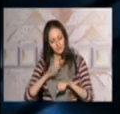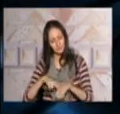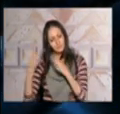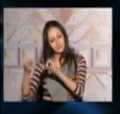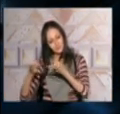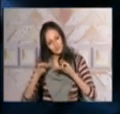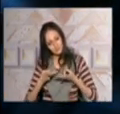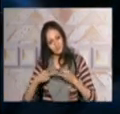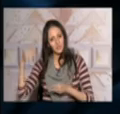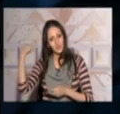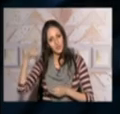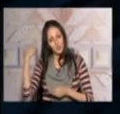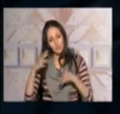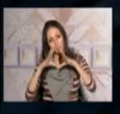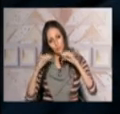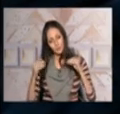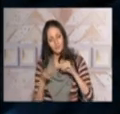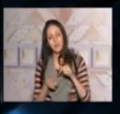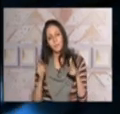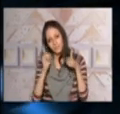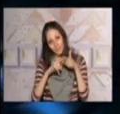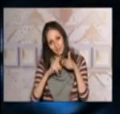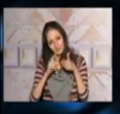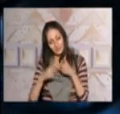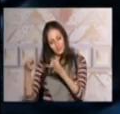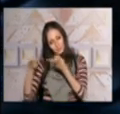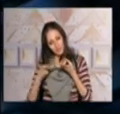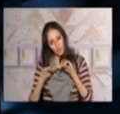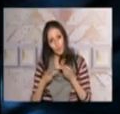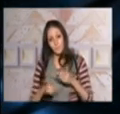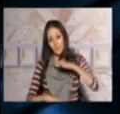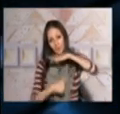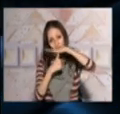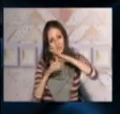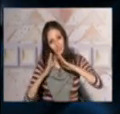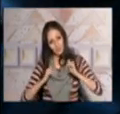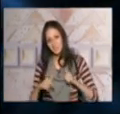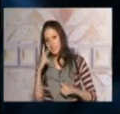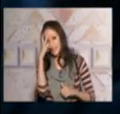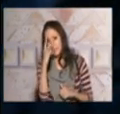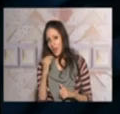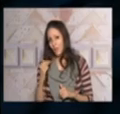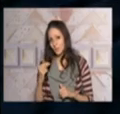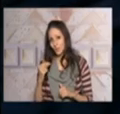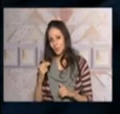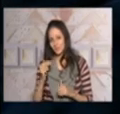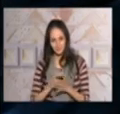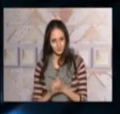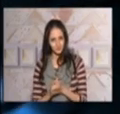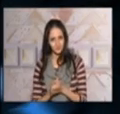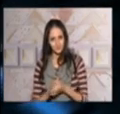ستويكا رئيس رومانيا التالي بدعوة من الرئيس جمال عبد الناصر وزار مصر وتوطدت العلاقات.